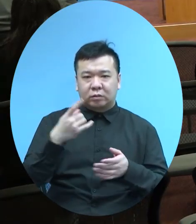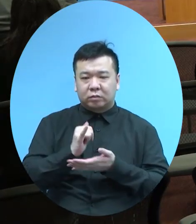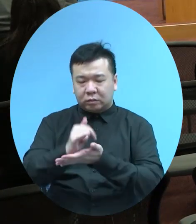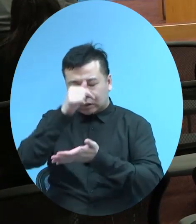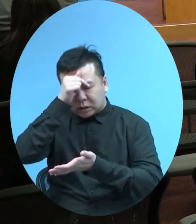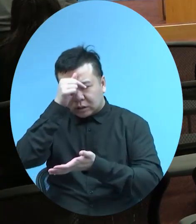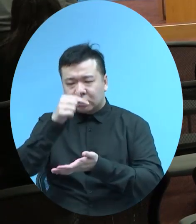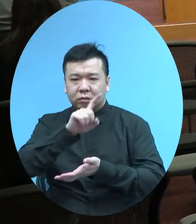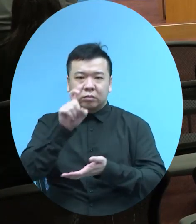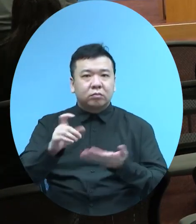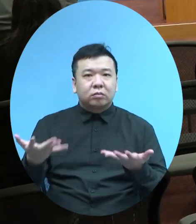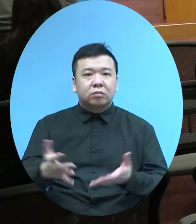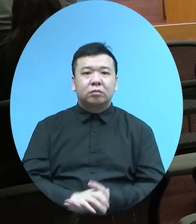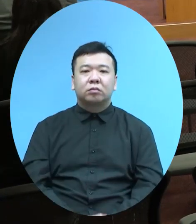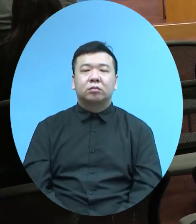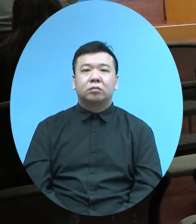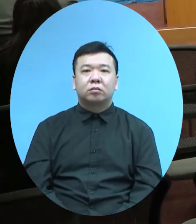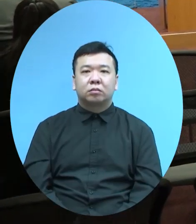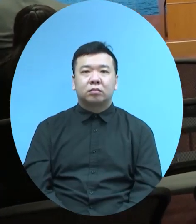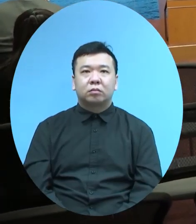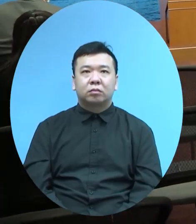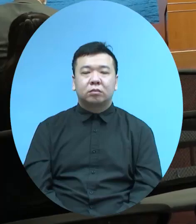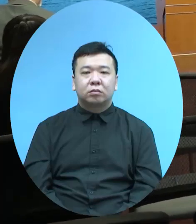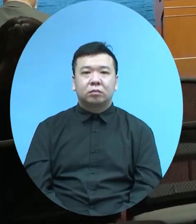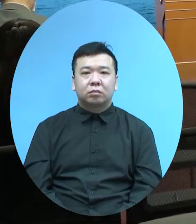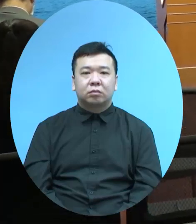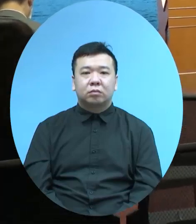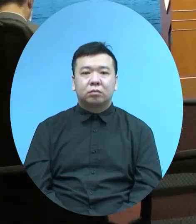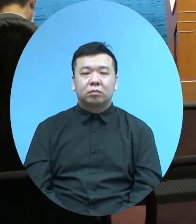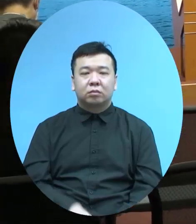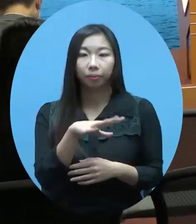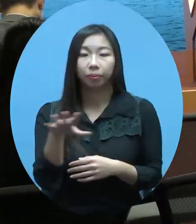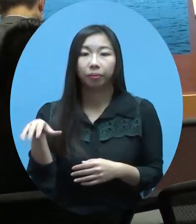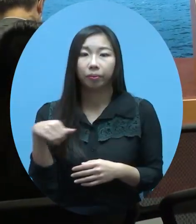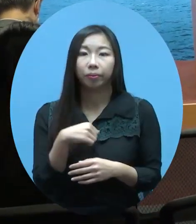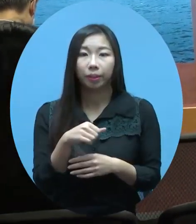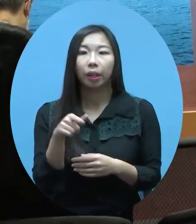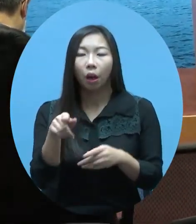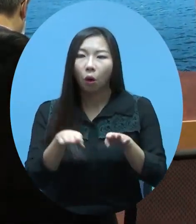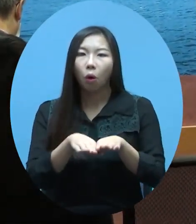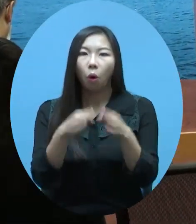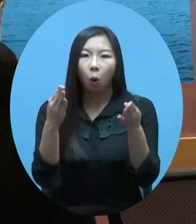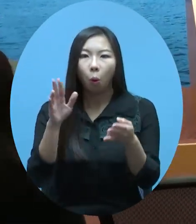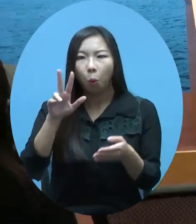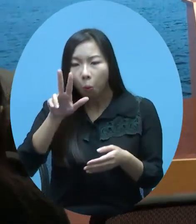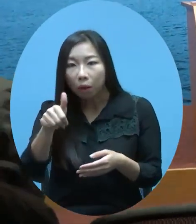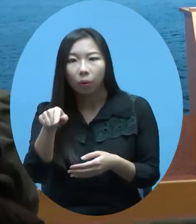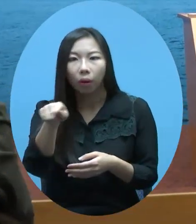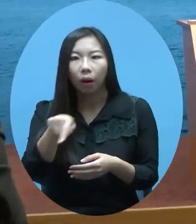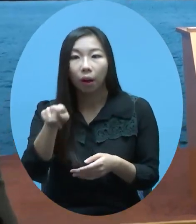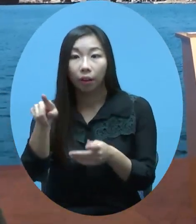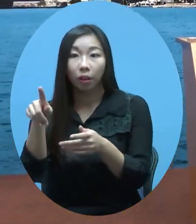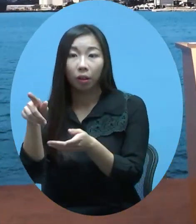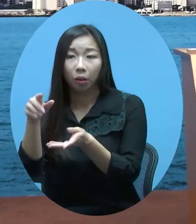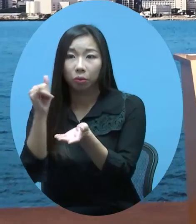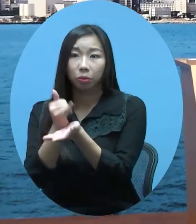佢哋入檢疫中心？唔該。 我哋就好似一開頭都揾到佢哋，不過送去檢疫中